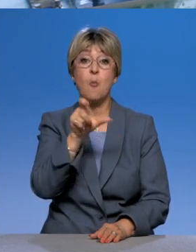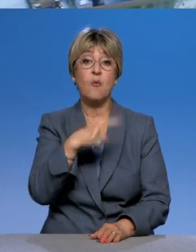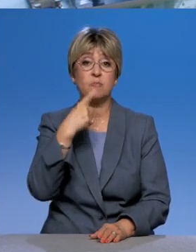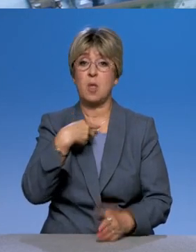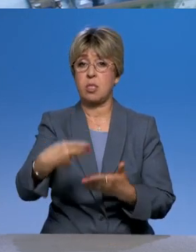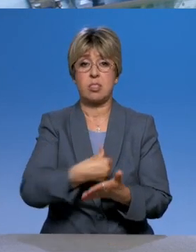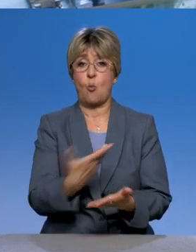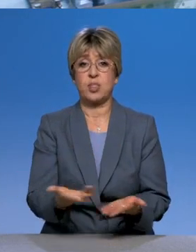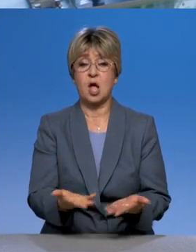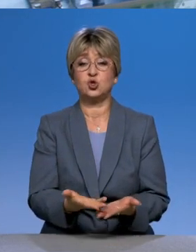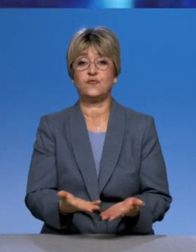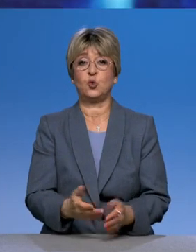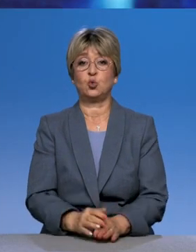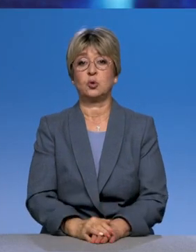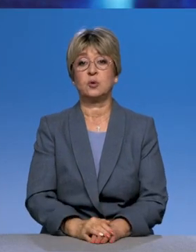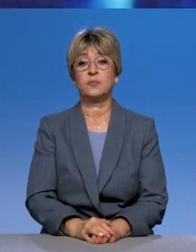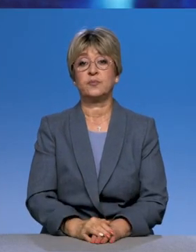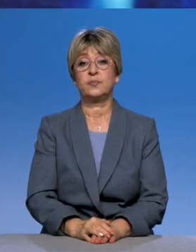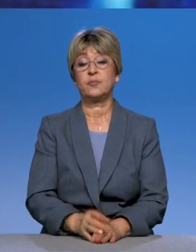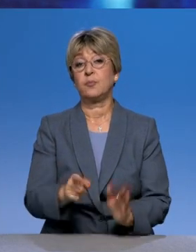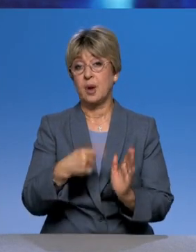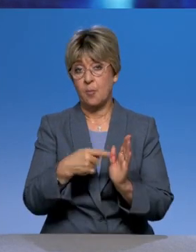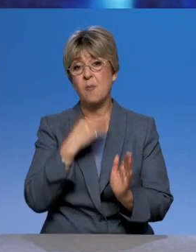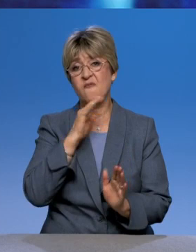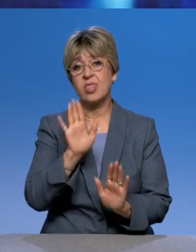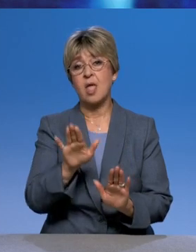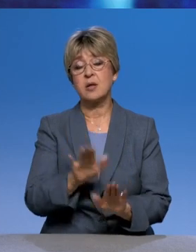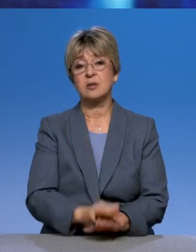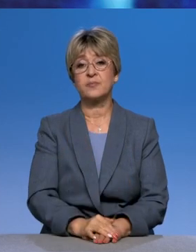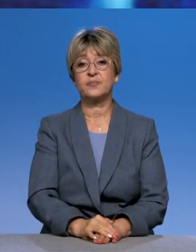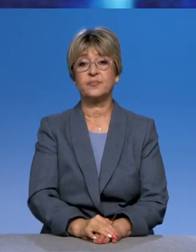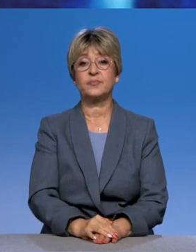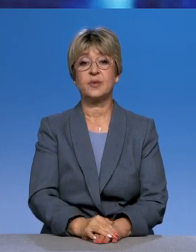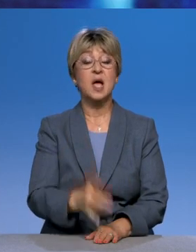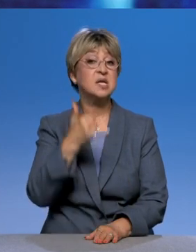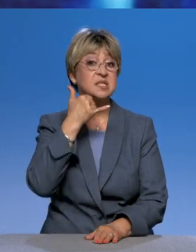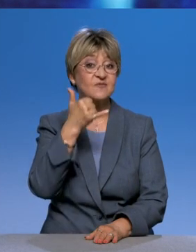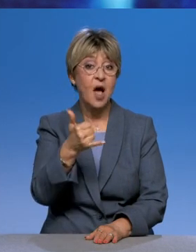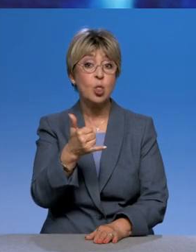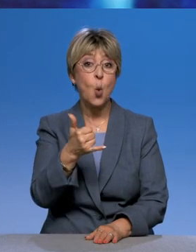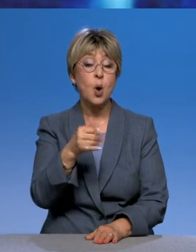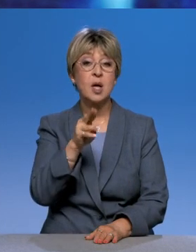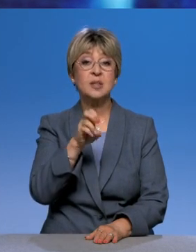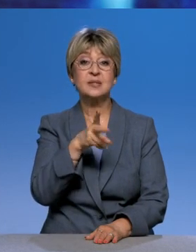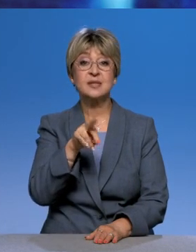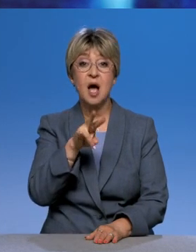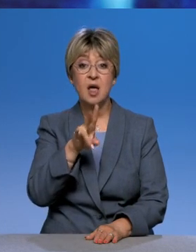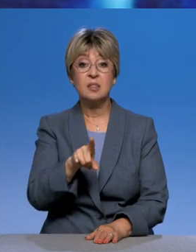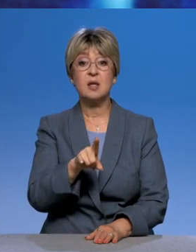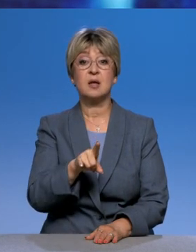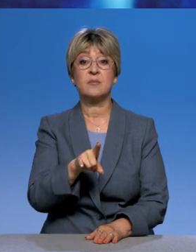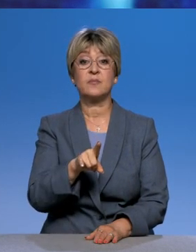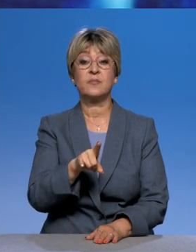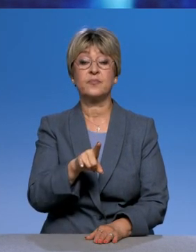мне недоплачивают. Вот. Проблем хватает. Звонок Татьяны вызвал, кстати, ваш отклик. Справедливых и принципиальных работодателей